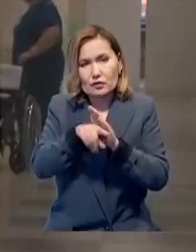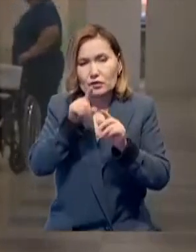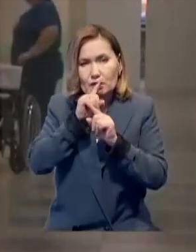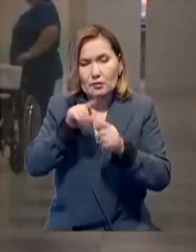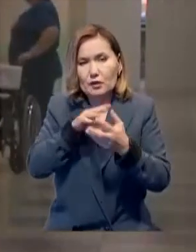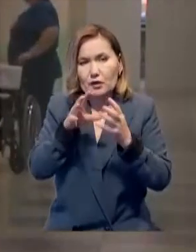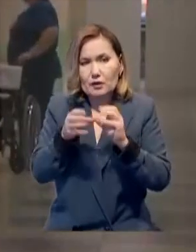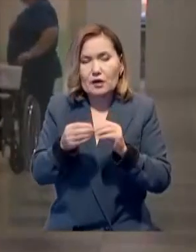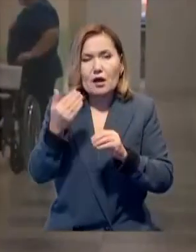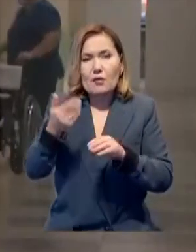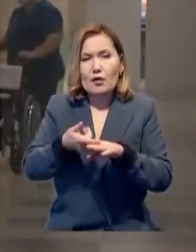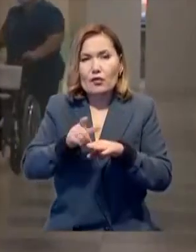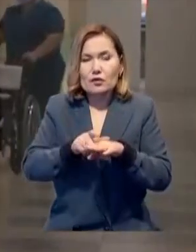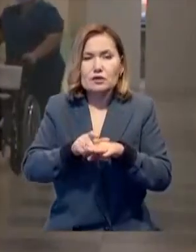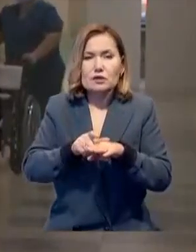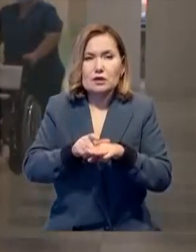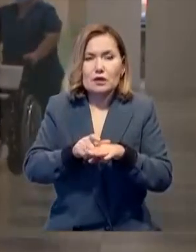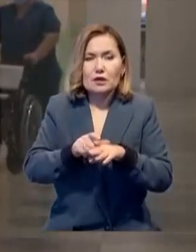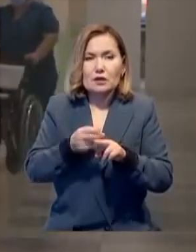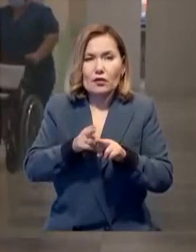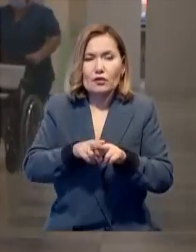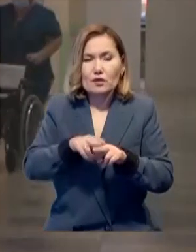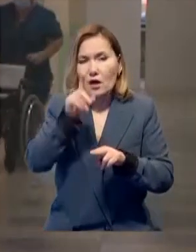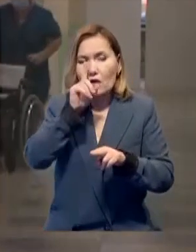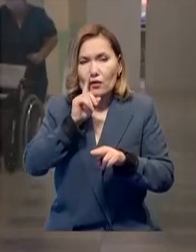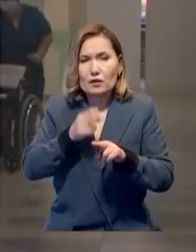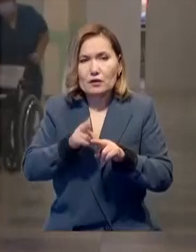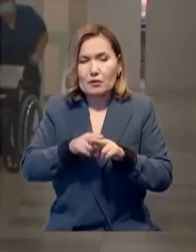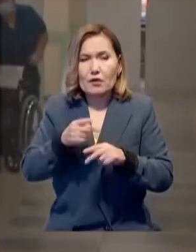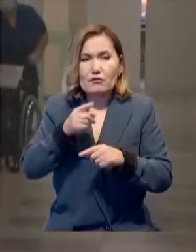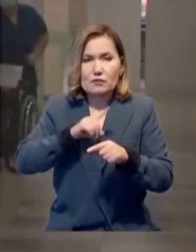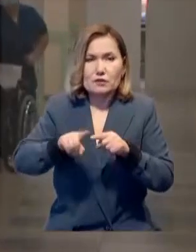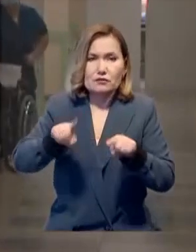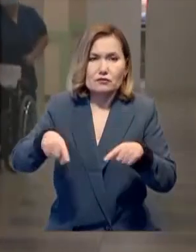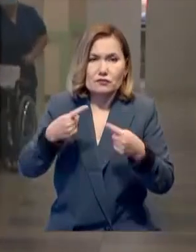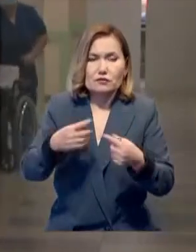қолданылмайды. Осының барлығы науқастың қатарға тез оралуына көмектеседі.